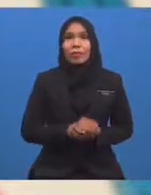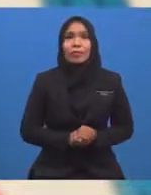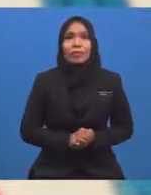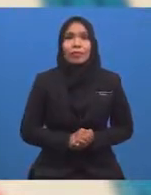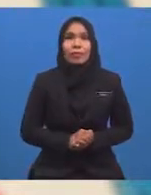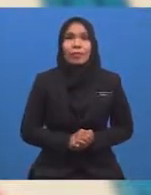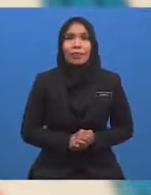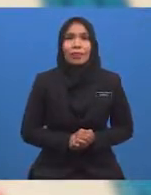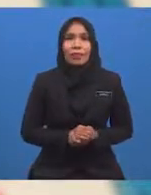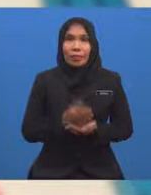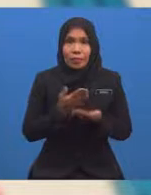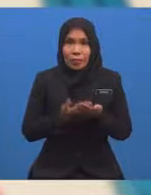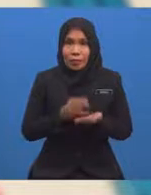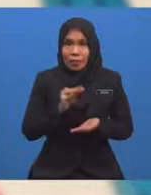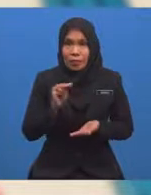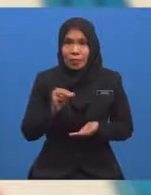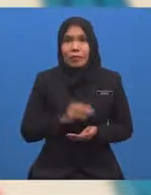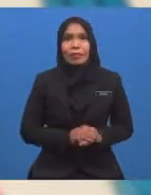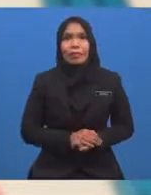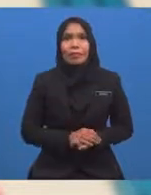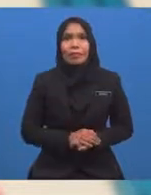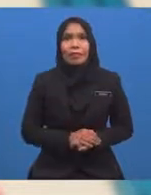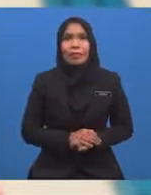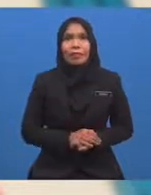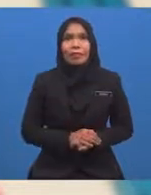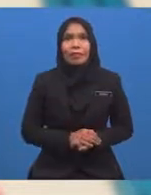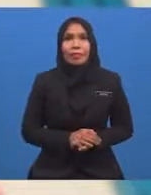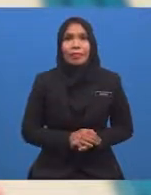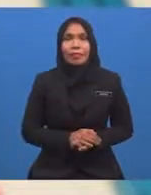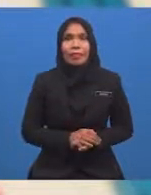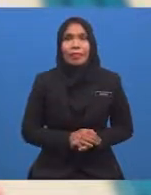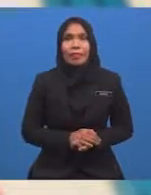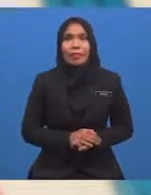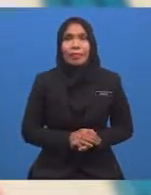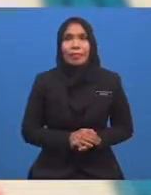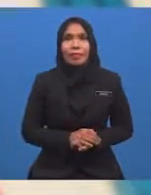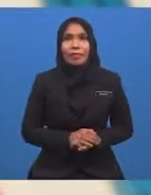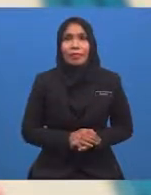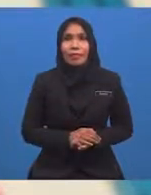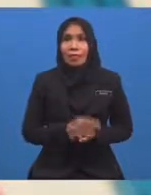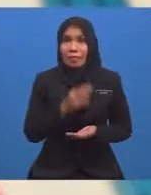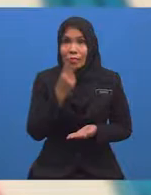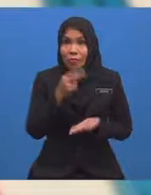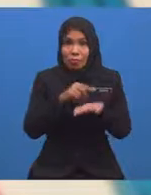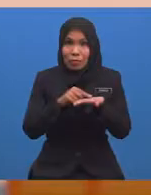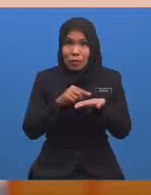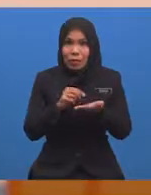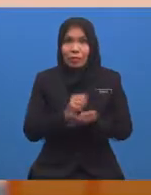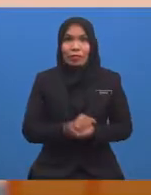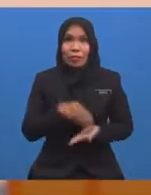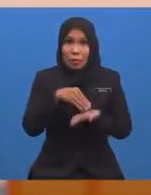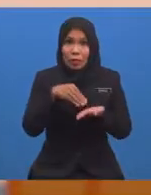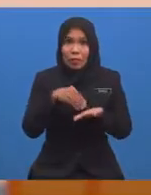Iyo dibaca nisbah satu kepada 100 Hai